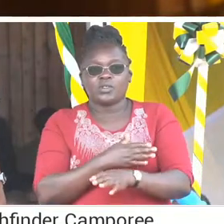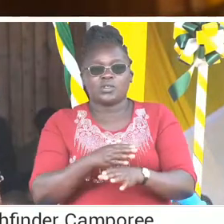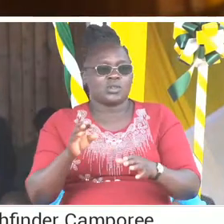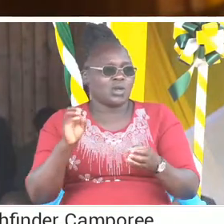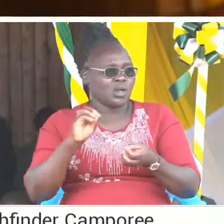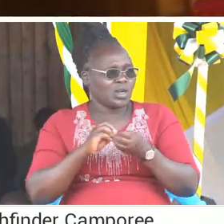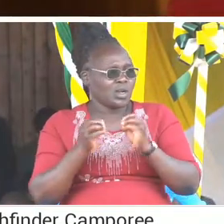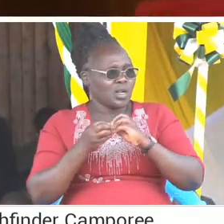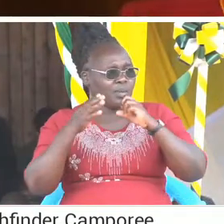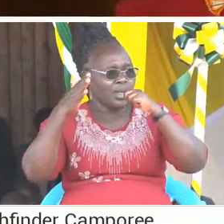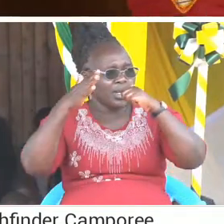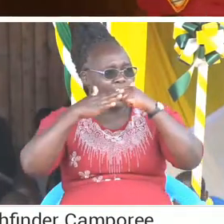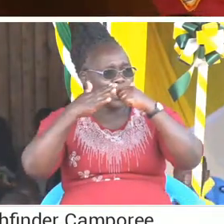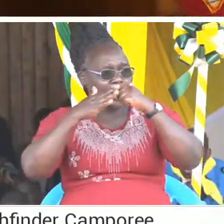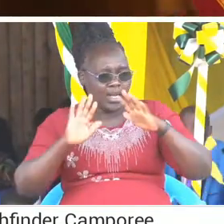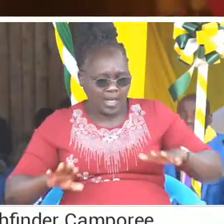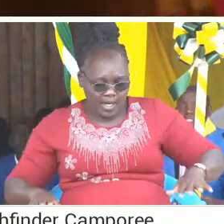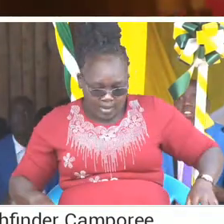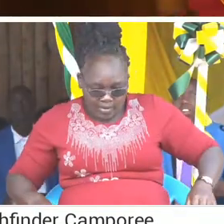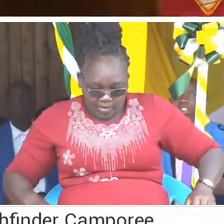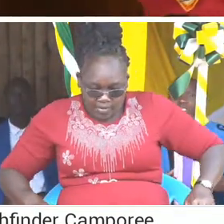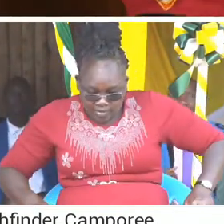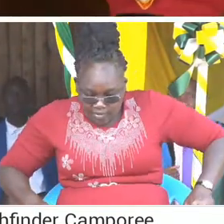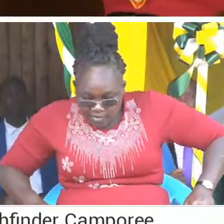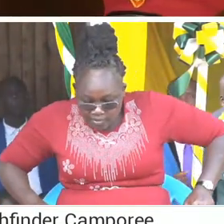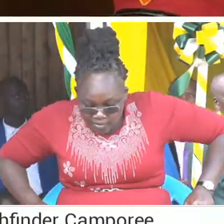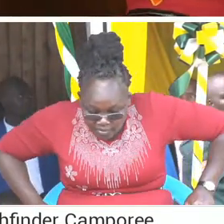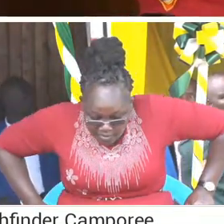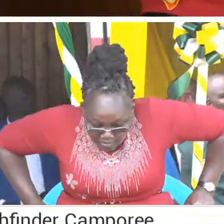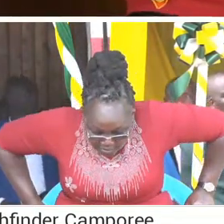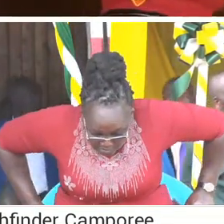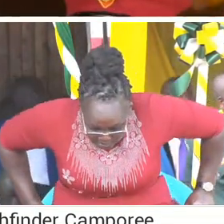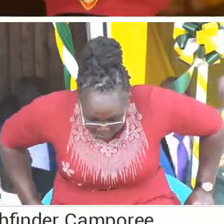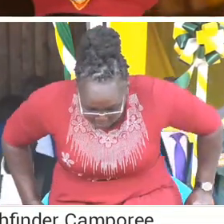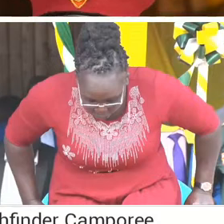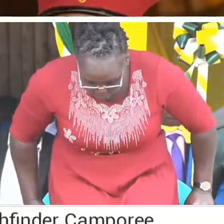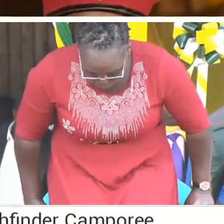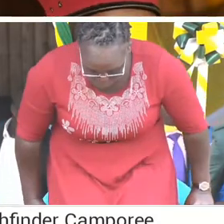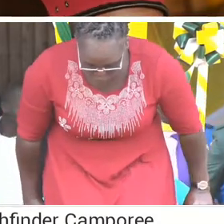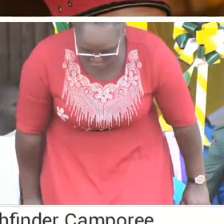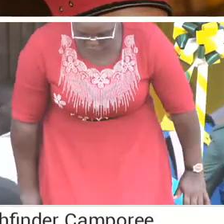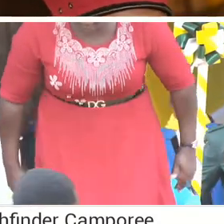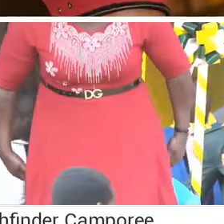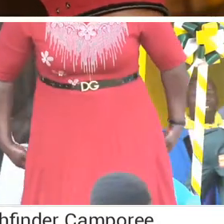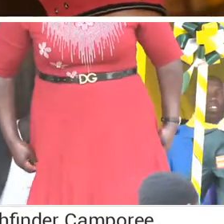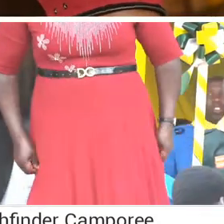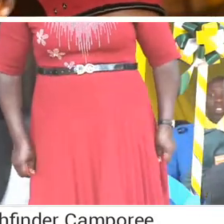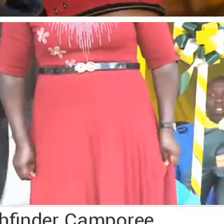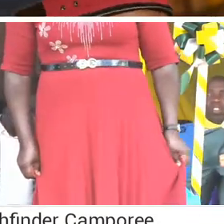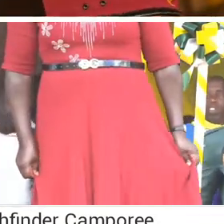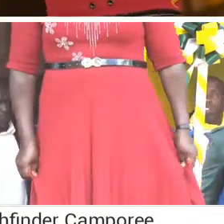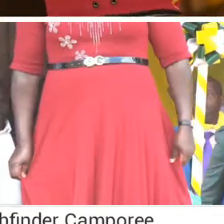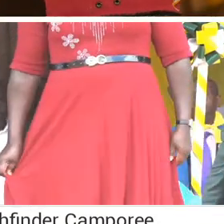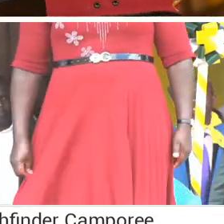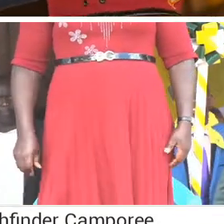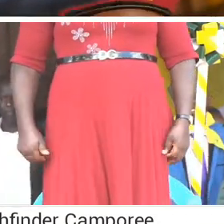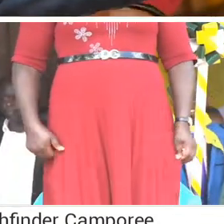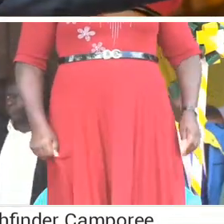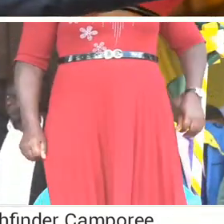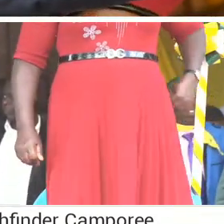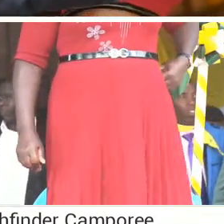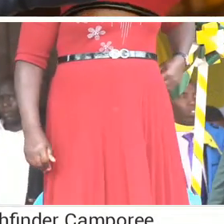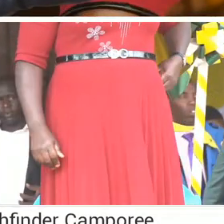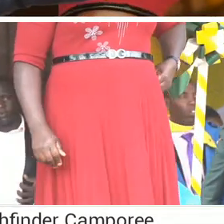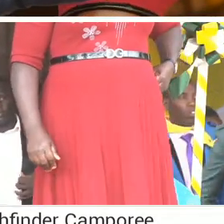tunasimama wimbo namba 9. Koristas ambao tunasaidiana waweze kuchongea. Marshals wote na Master